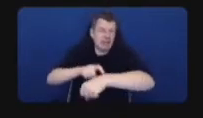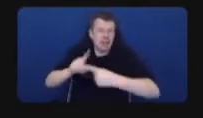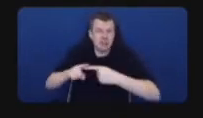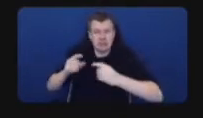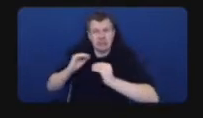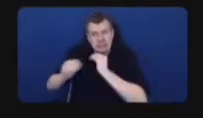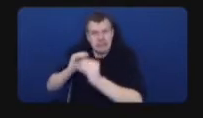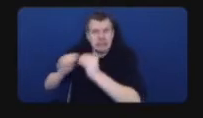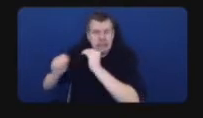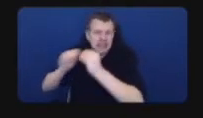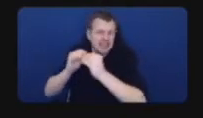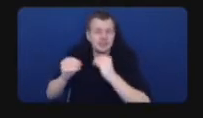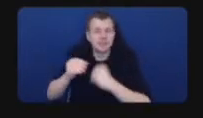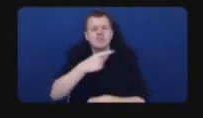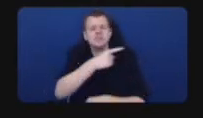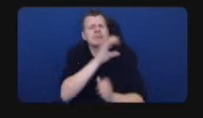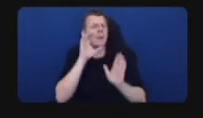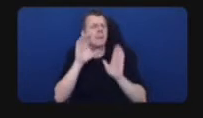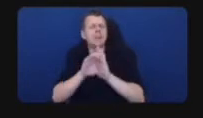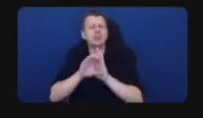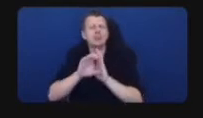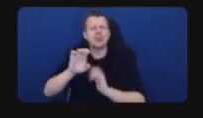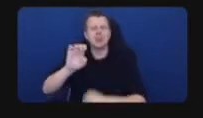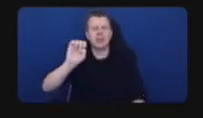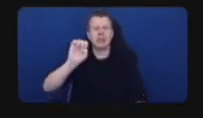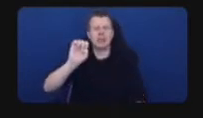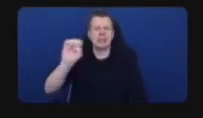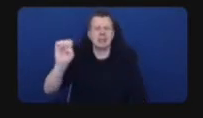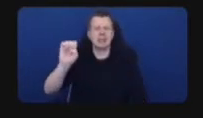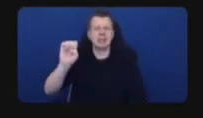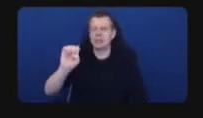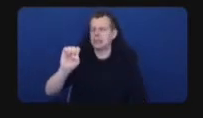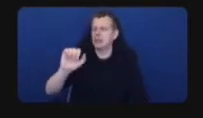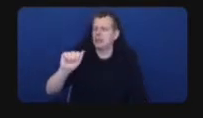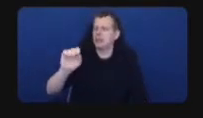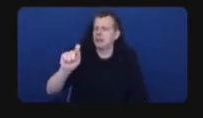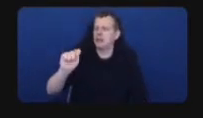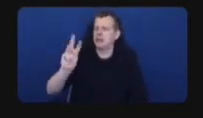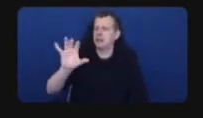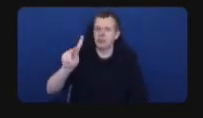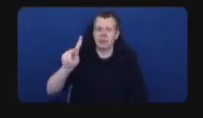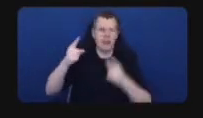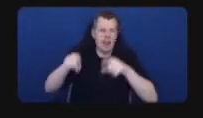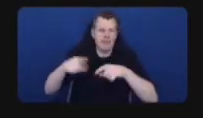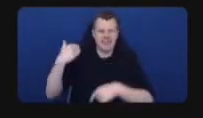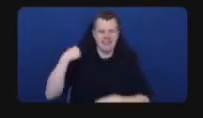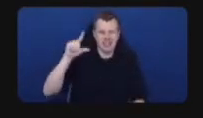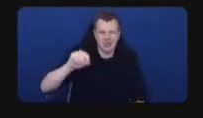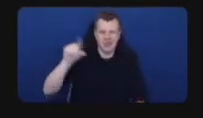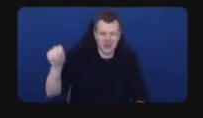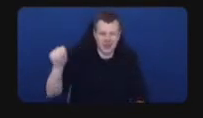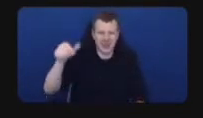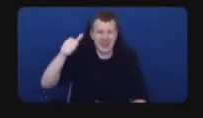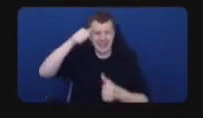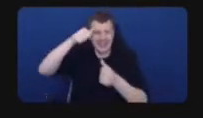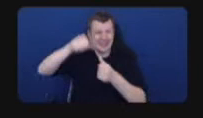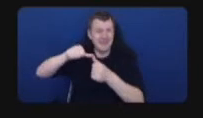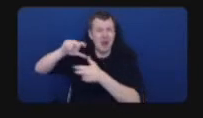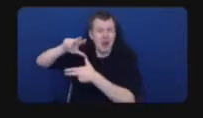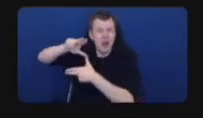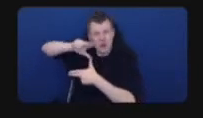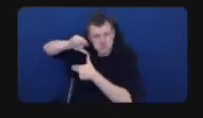图是Eastwick 区发生的是在2020年八月份发生